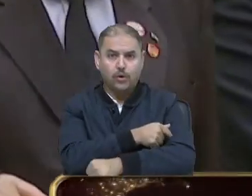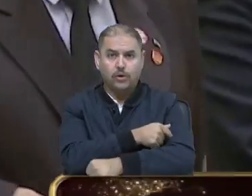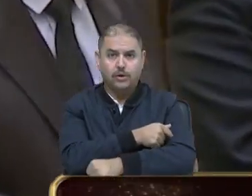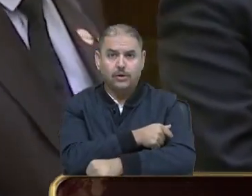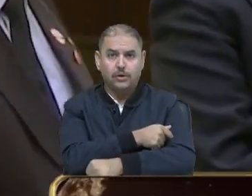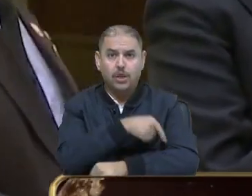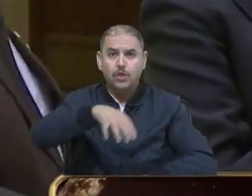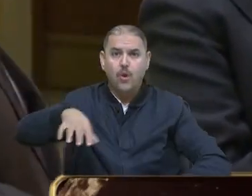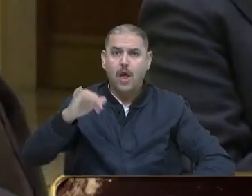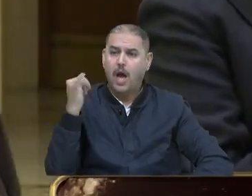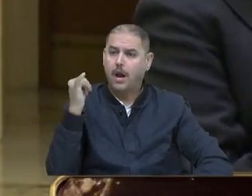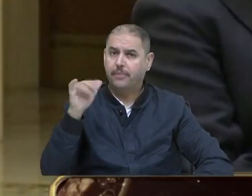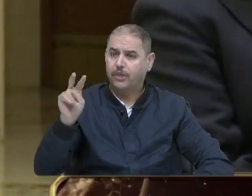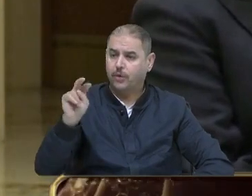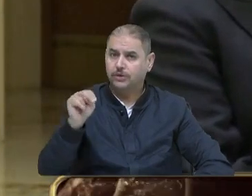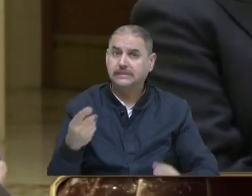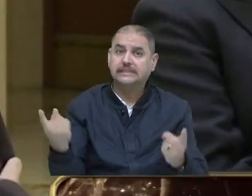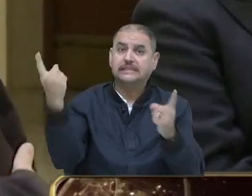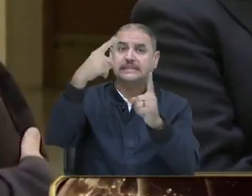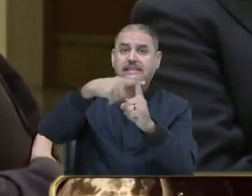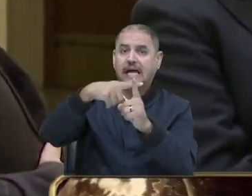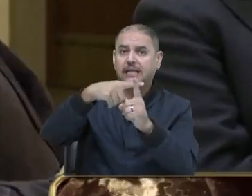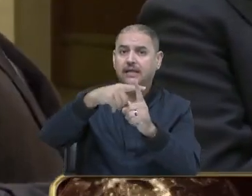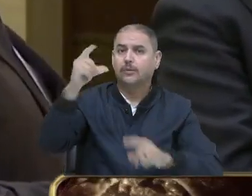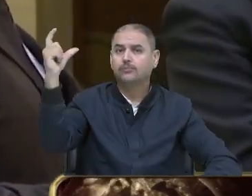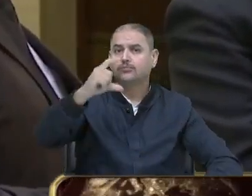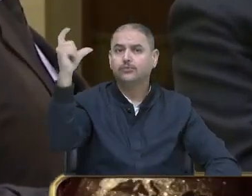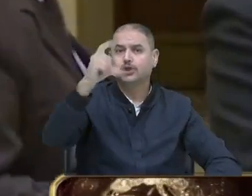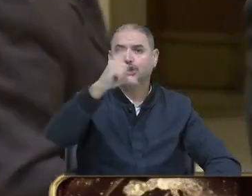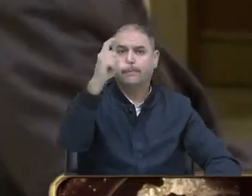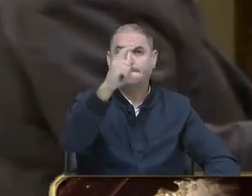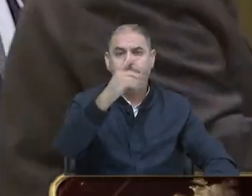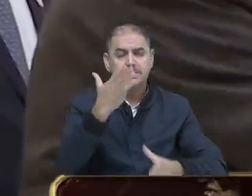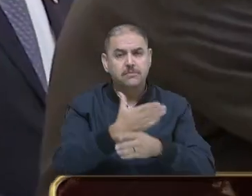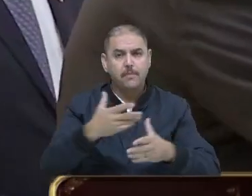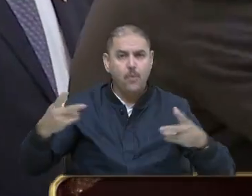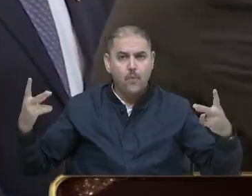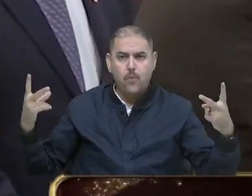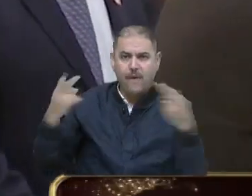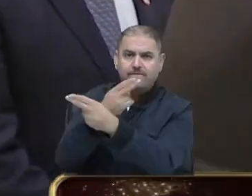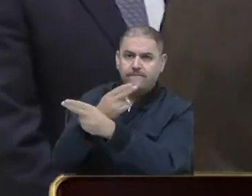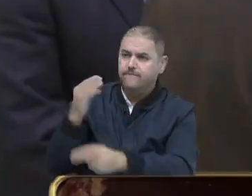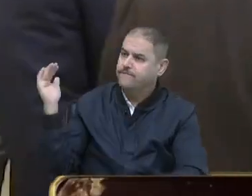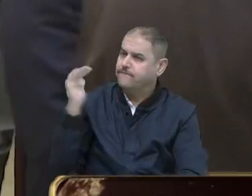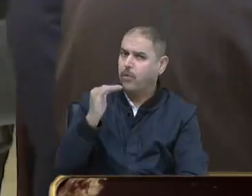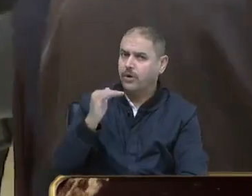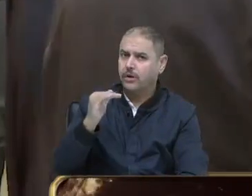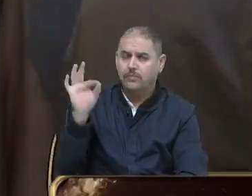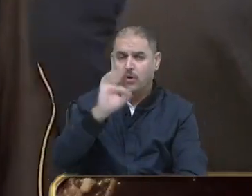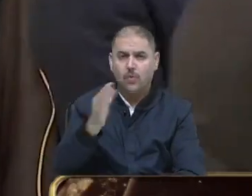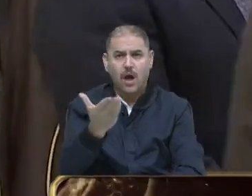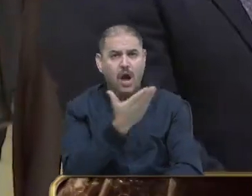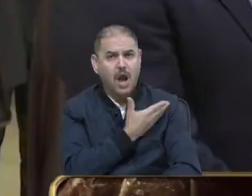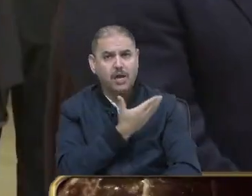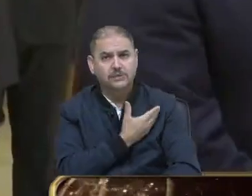العربيه ومنظمه التعاون الاسلامي باتجاه الوقف الفوري لاطلاق النار على قطاع غزه والضغط من اجل اطلاق